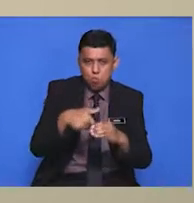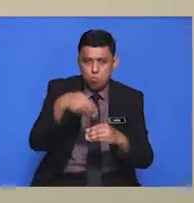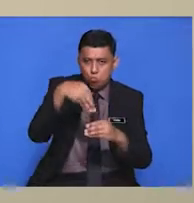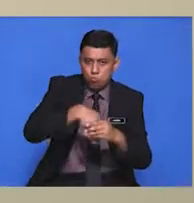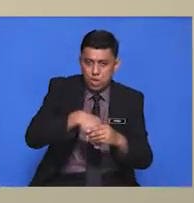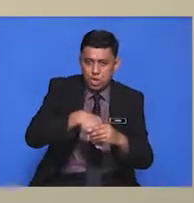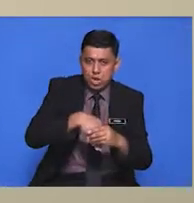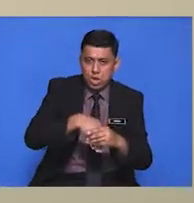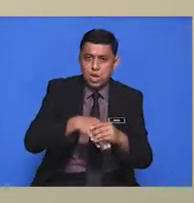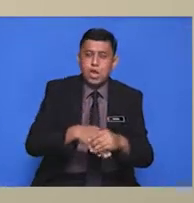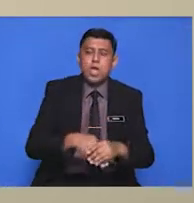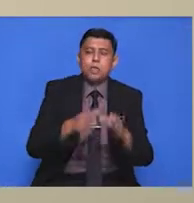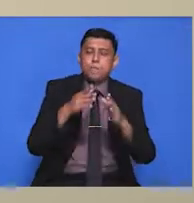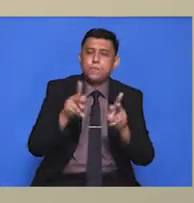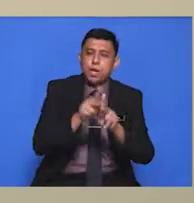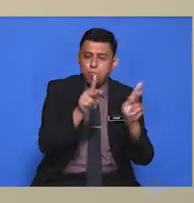kot-kot.